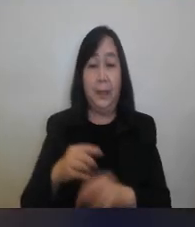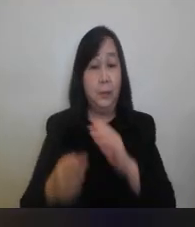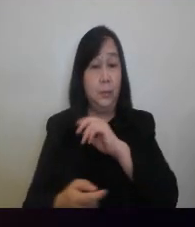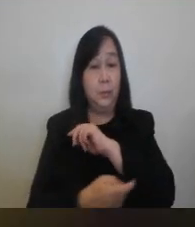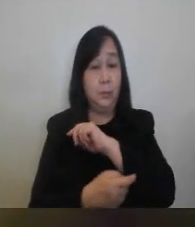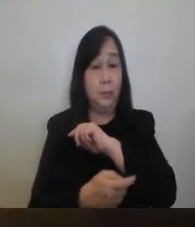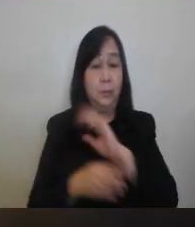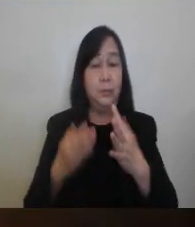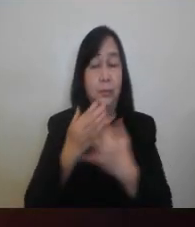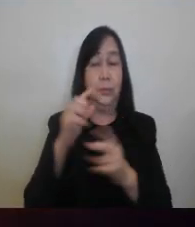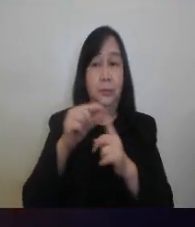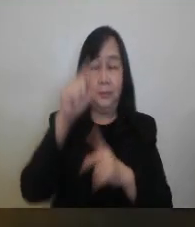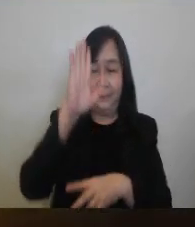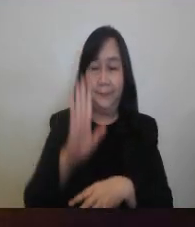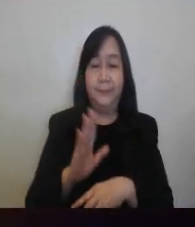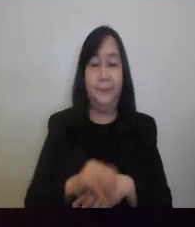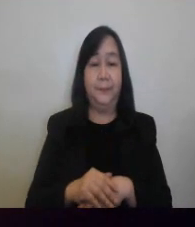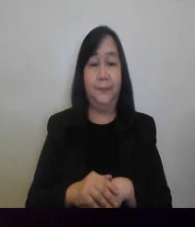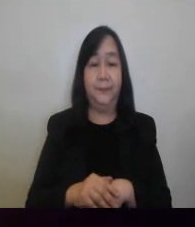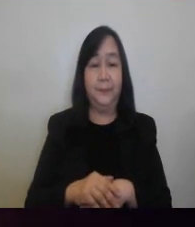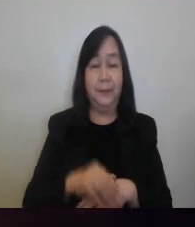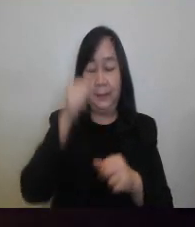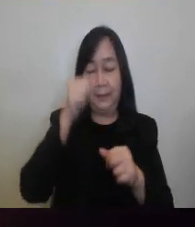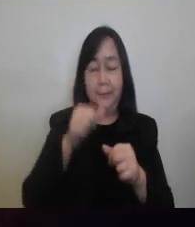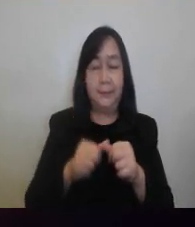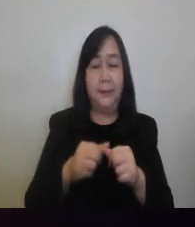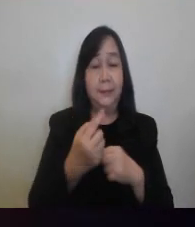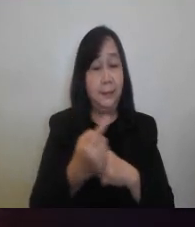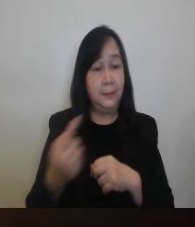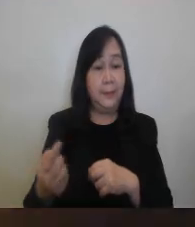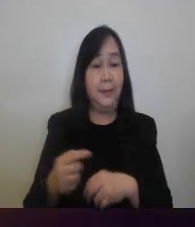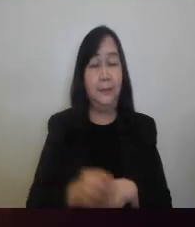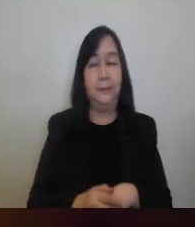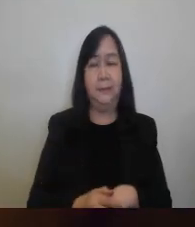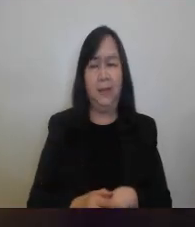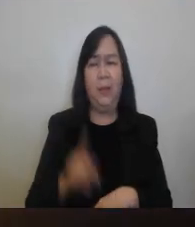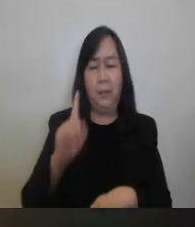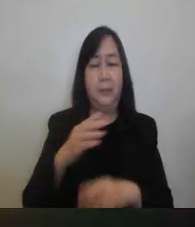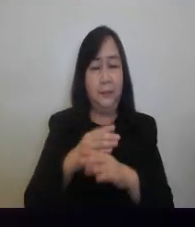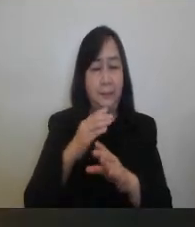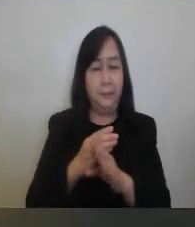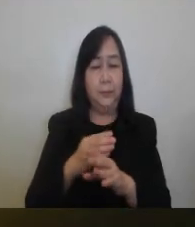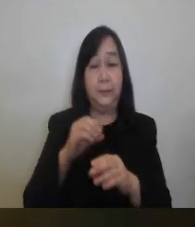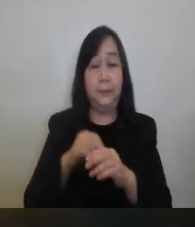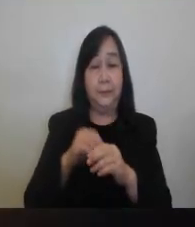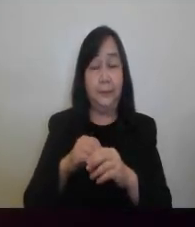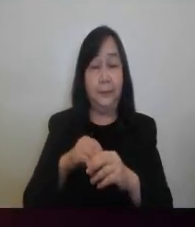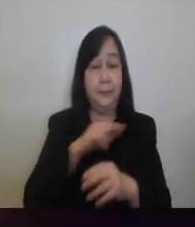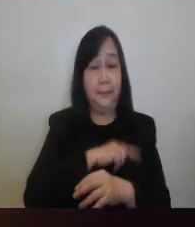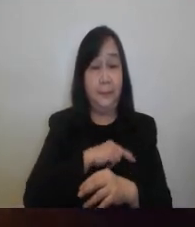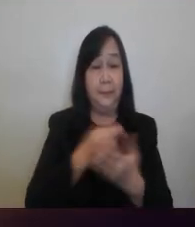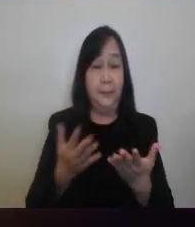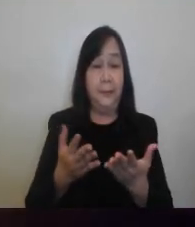bawat tukso sa pamamagitan ng salita ng Diyos. Ipinaalala nito sa atin ang isang kakaibang nilalang sa